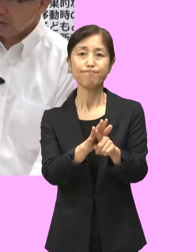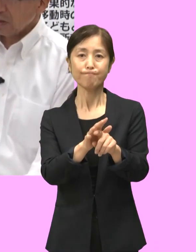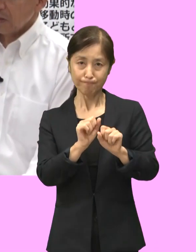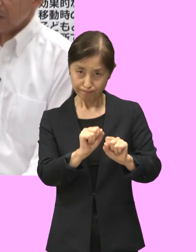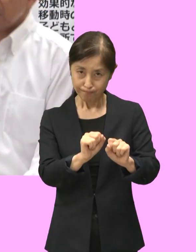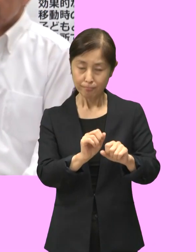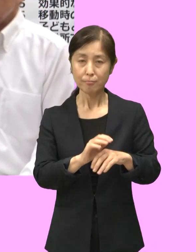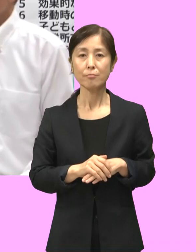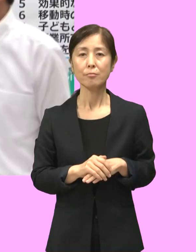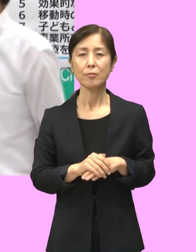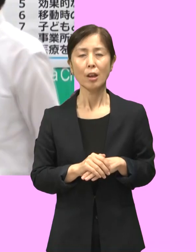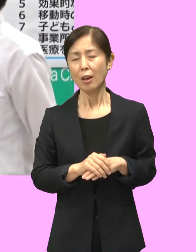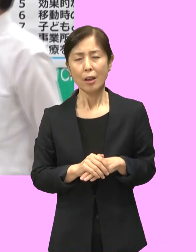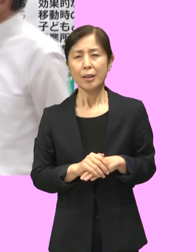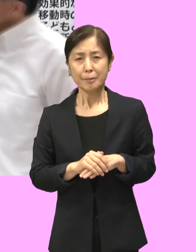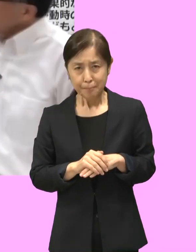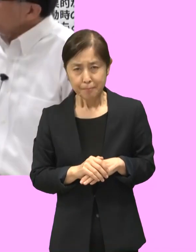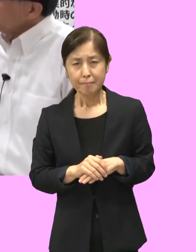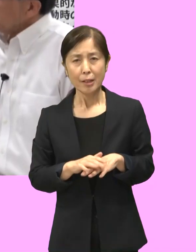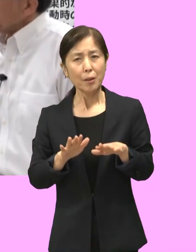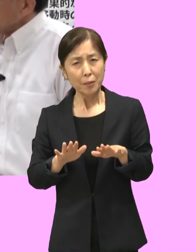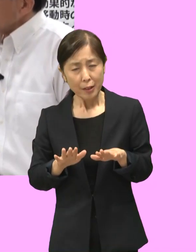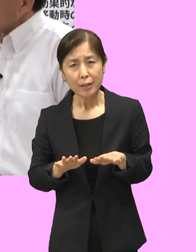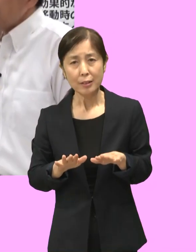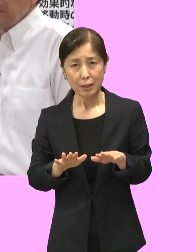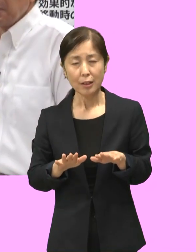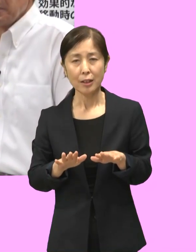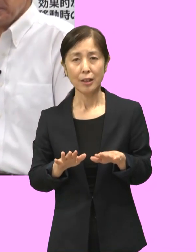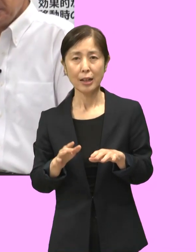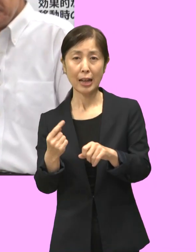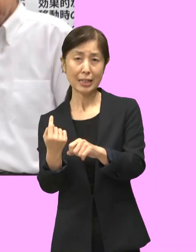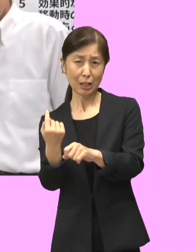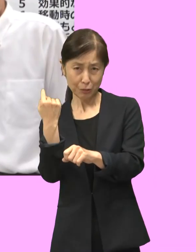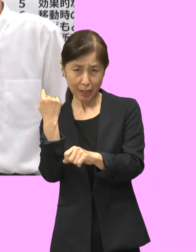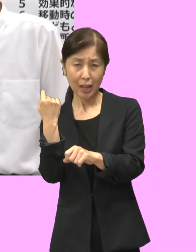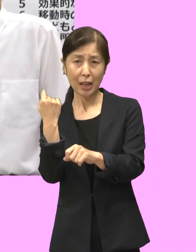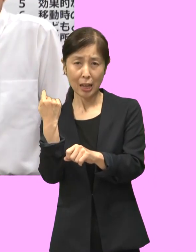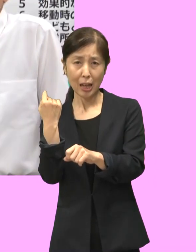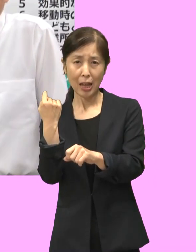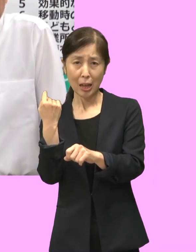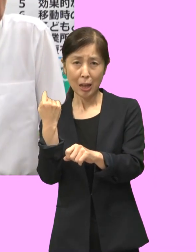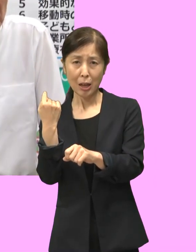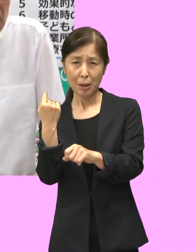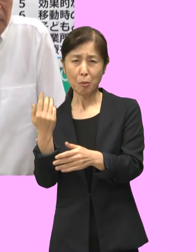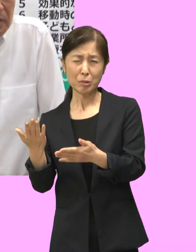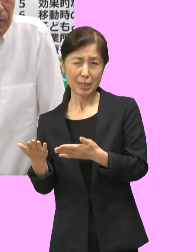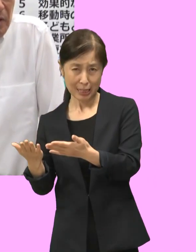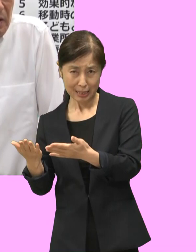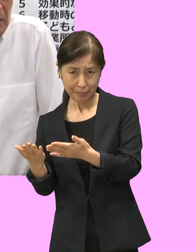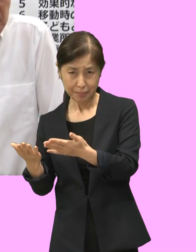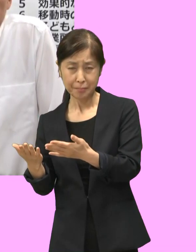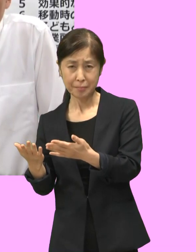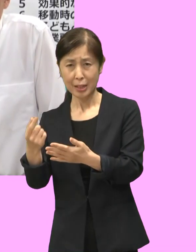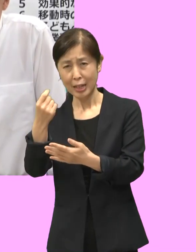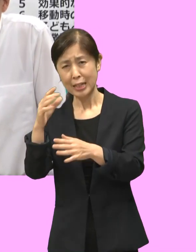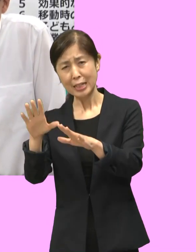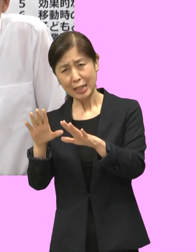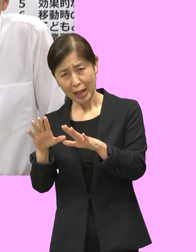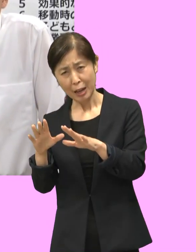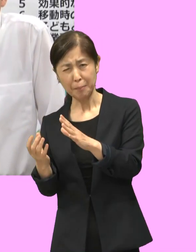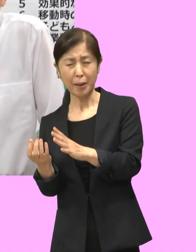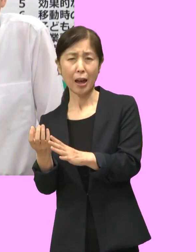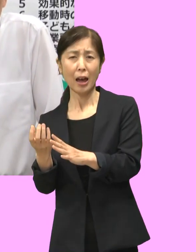ています。しかし今回は昨年の福島県沖地震でも被害が出